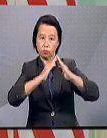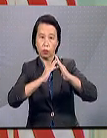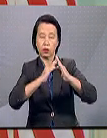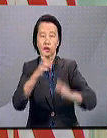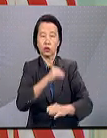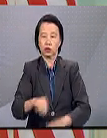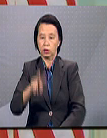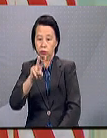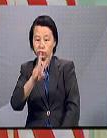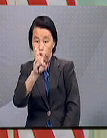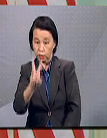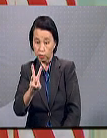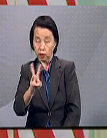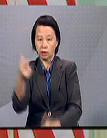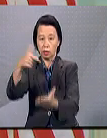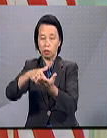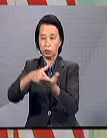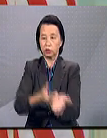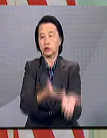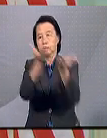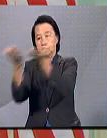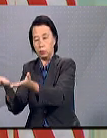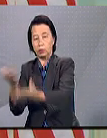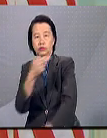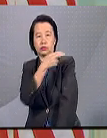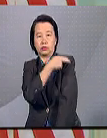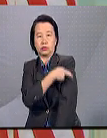dan 26 orang lagi telah dibawa ke hospital.